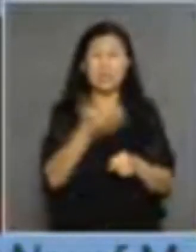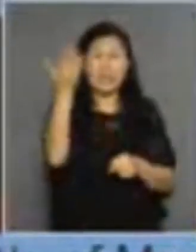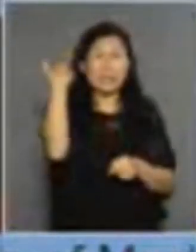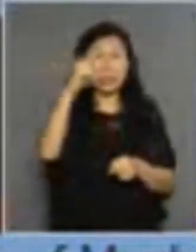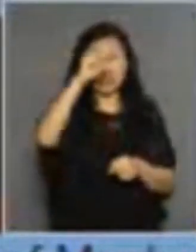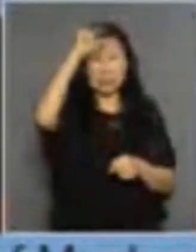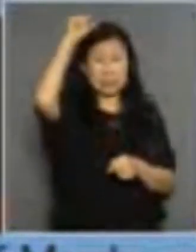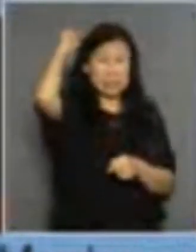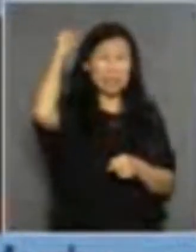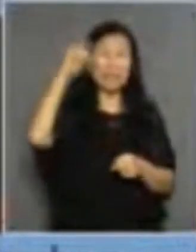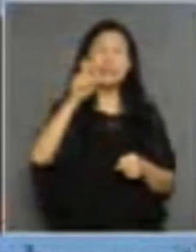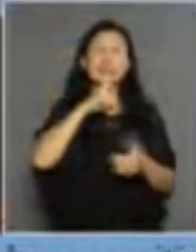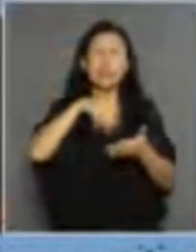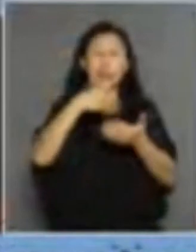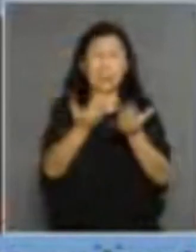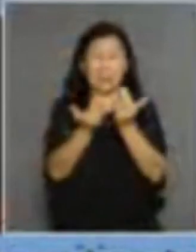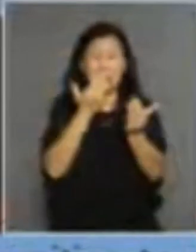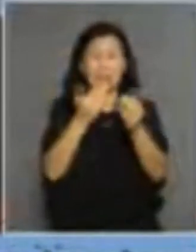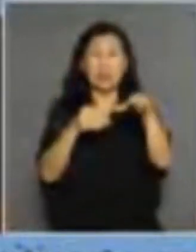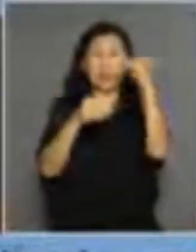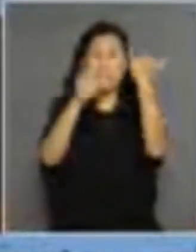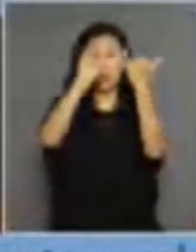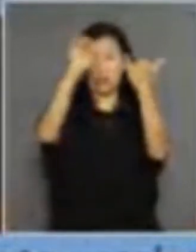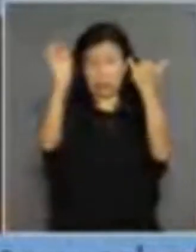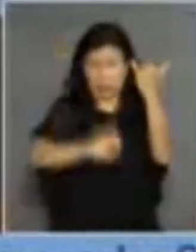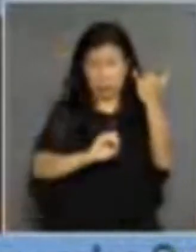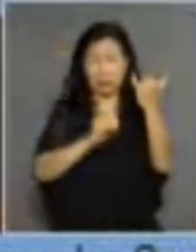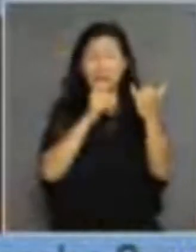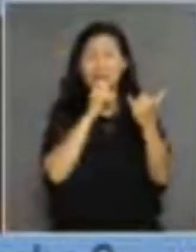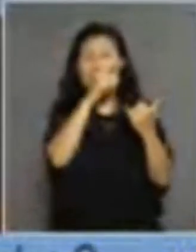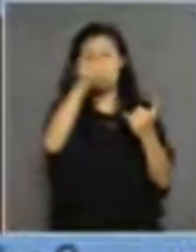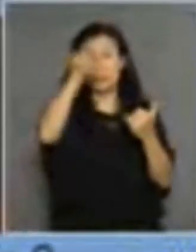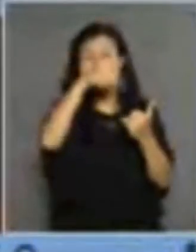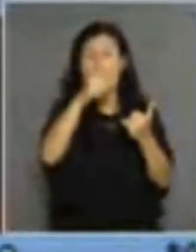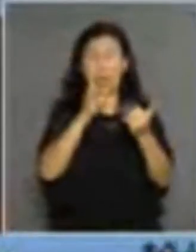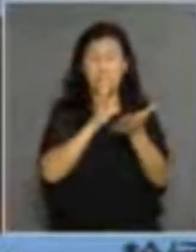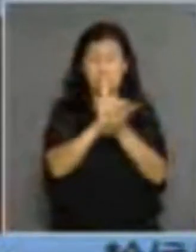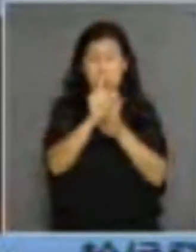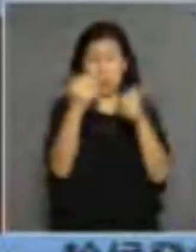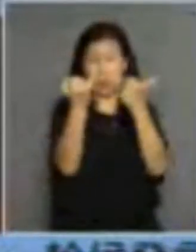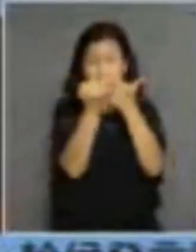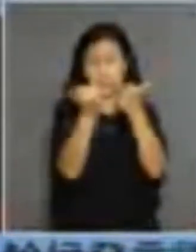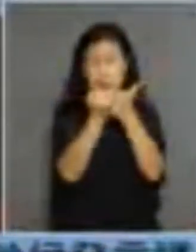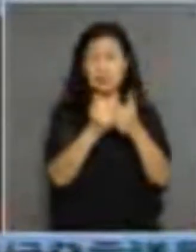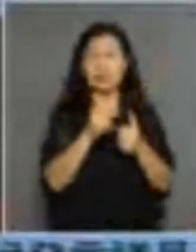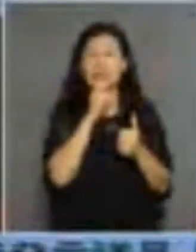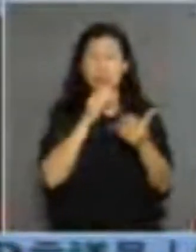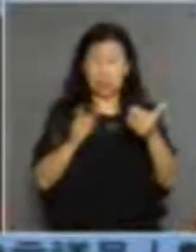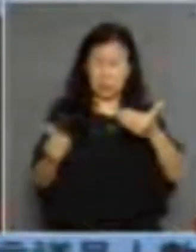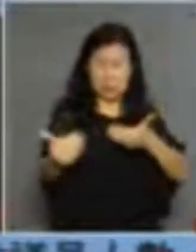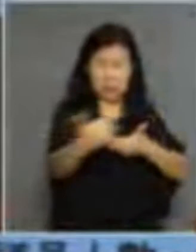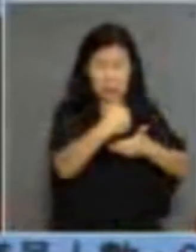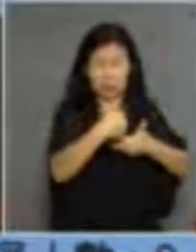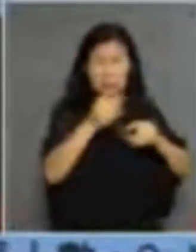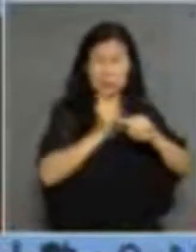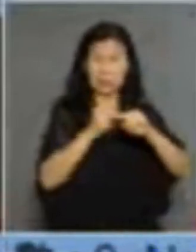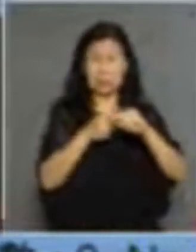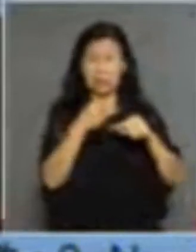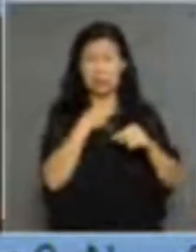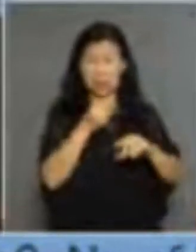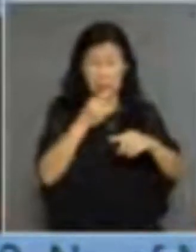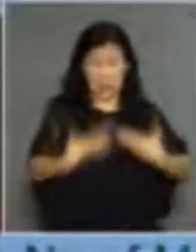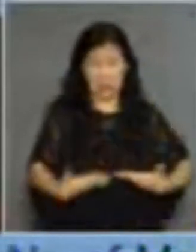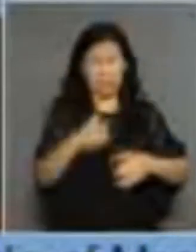遺願，60%嘅大專生，使唔使又要兜兜轉轉？如果係做嘅時